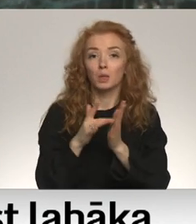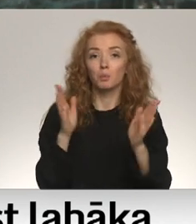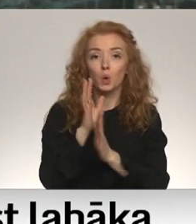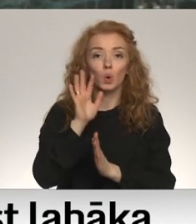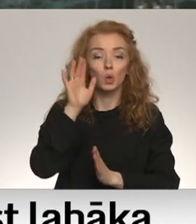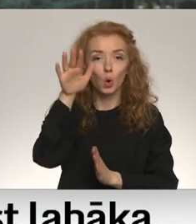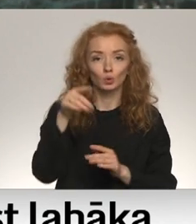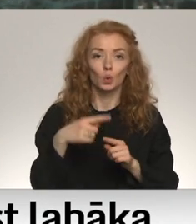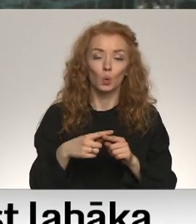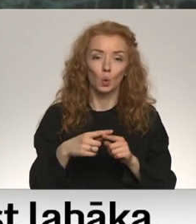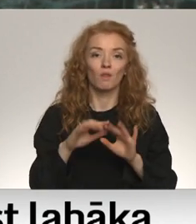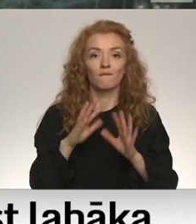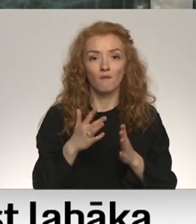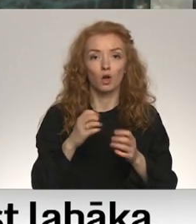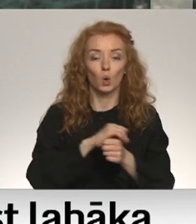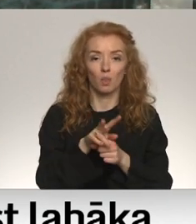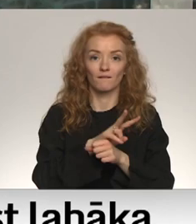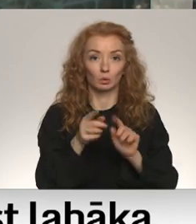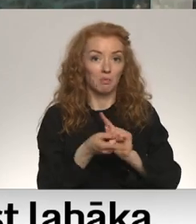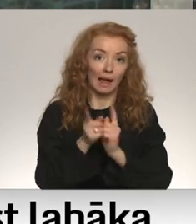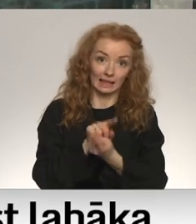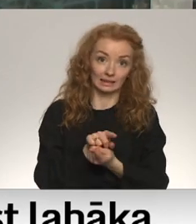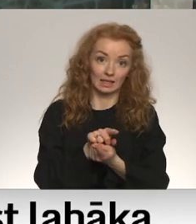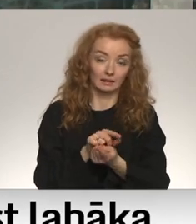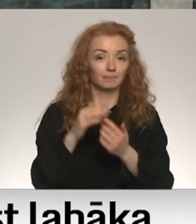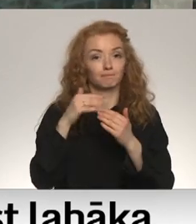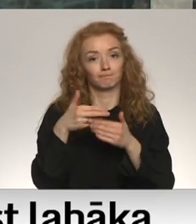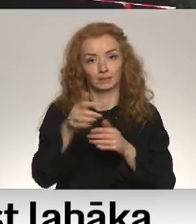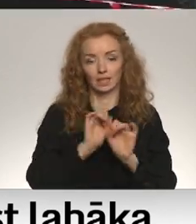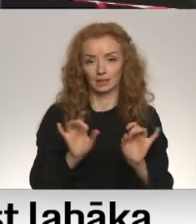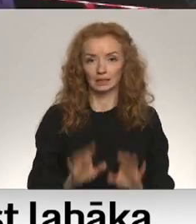un COVID dinamika aizvadītajā nedēļā par to plašāk vita? Anstrate.